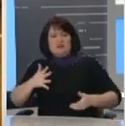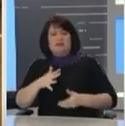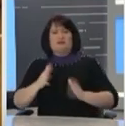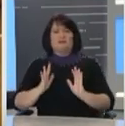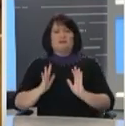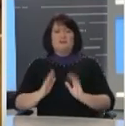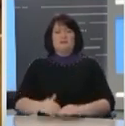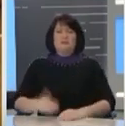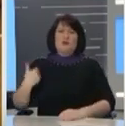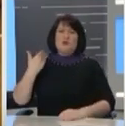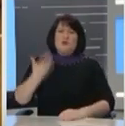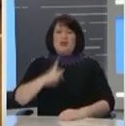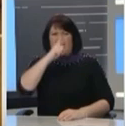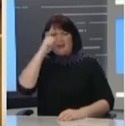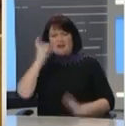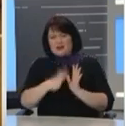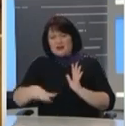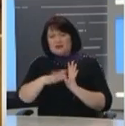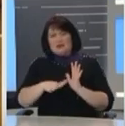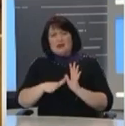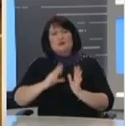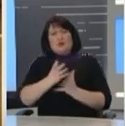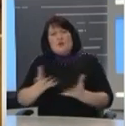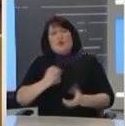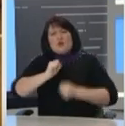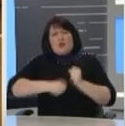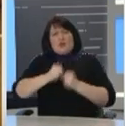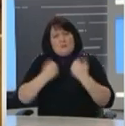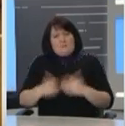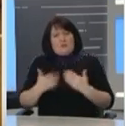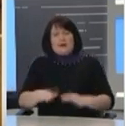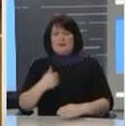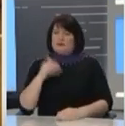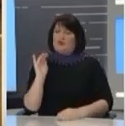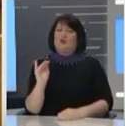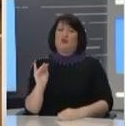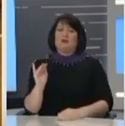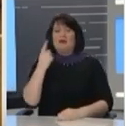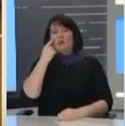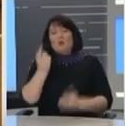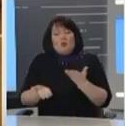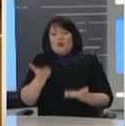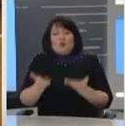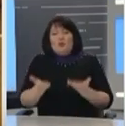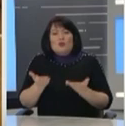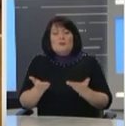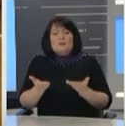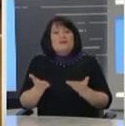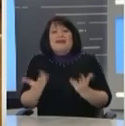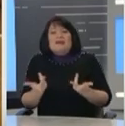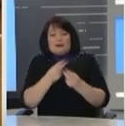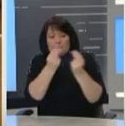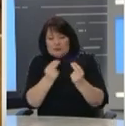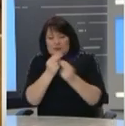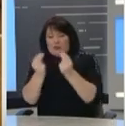τεράστια προσπάθεια μέσα σε δύσκολες και αντίξωες συνθήκες. Ρωτήστε και συγκρίνετε τα αποτελέσματα